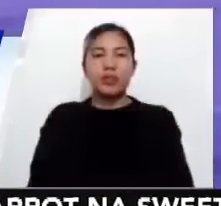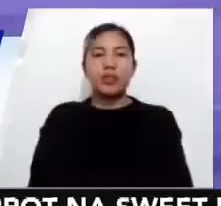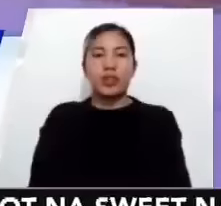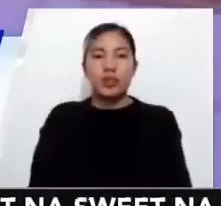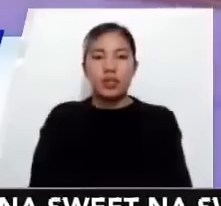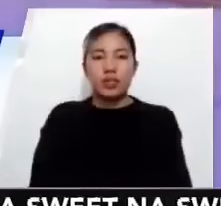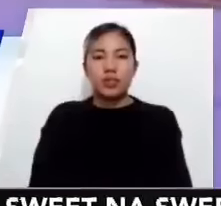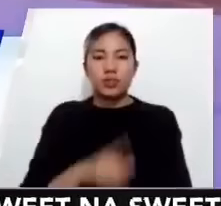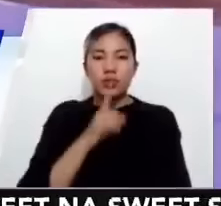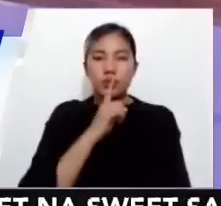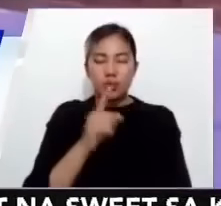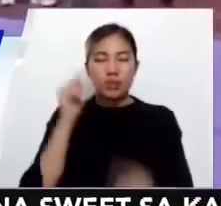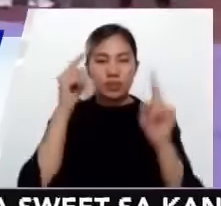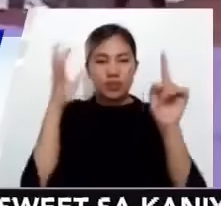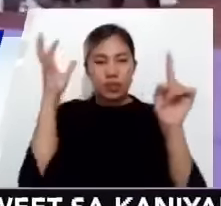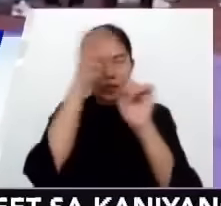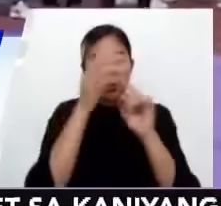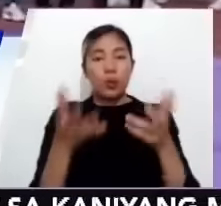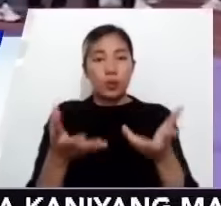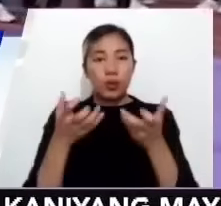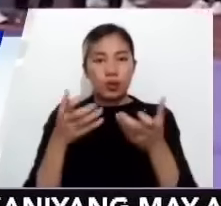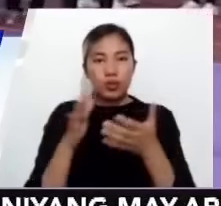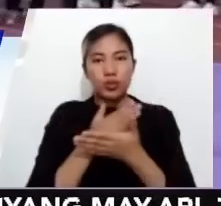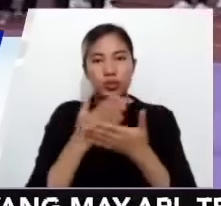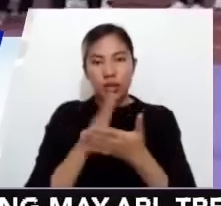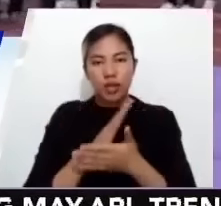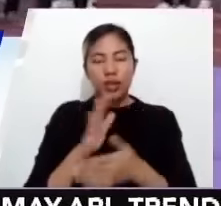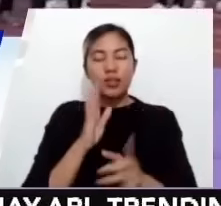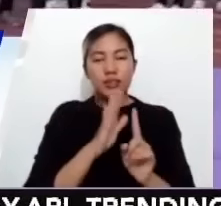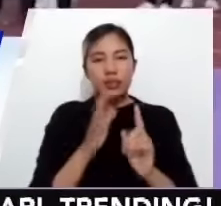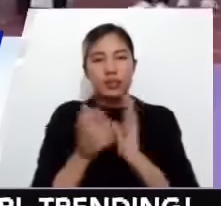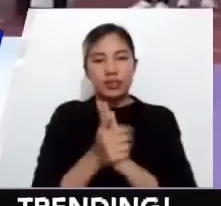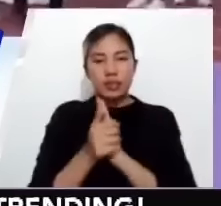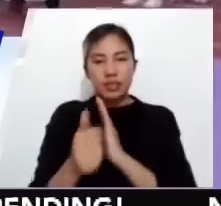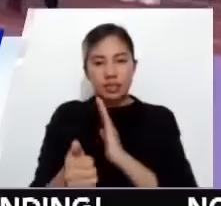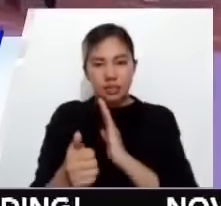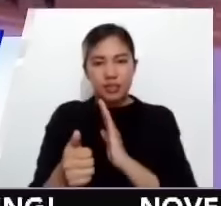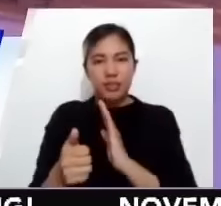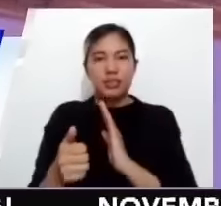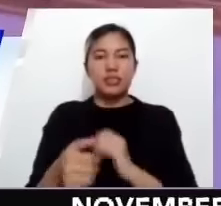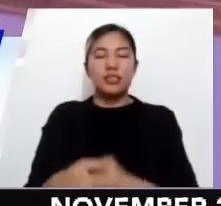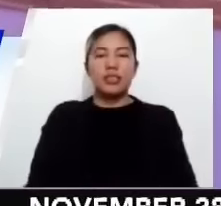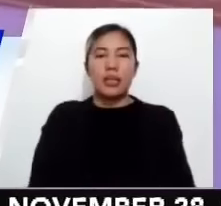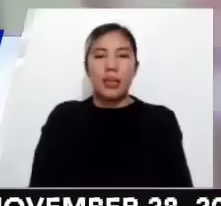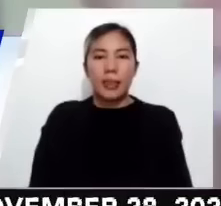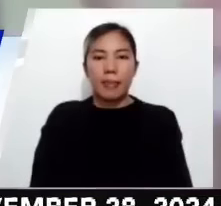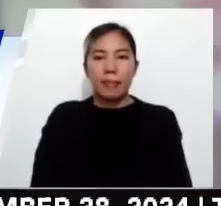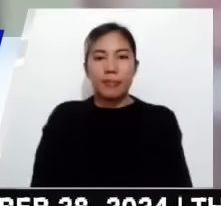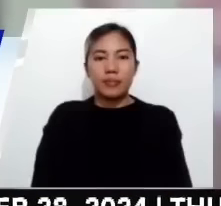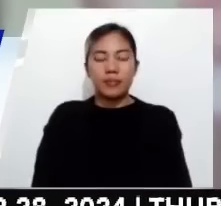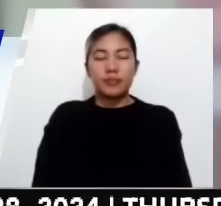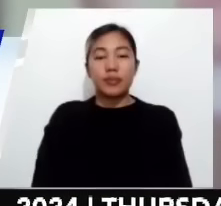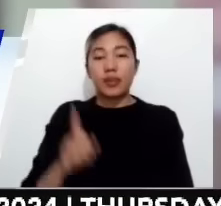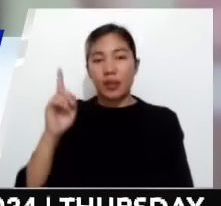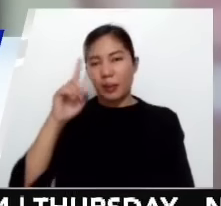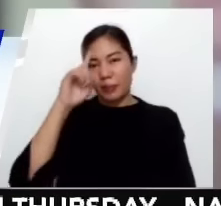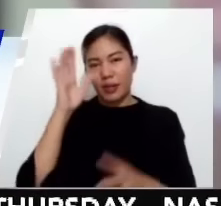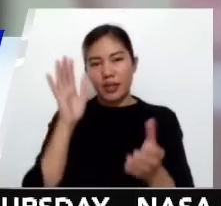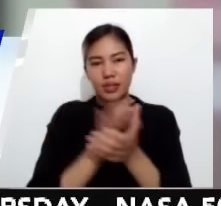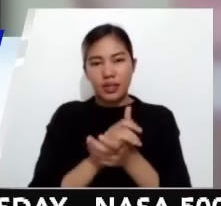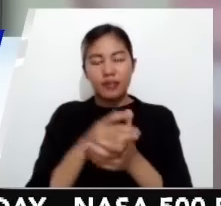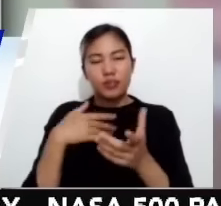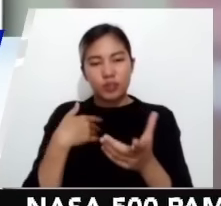gusto ni E.J. na maibahagi niya ang kanyang talento sa pole vaulting. Sabi ni E.J., naniniwala siya sa pag-i-invest sa mga batang